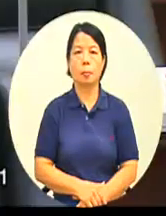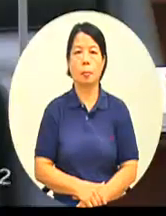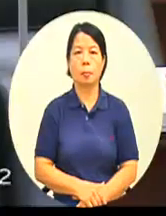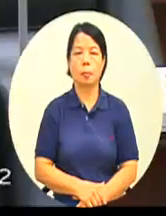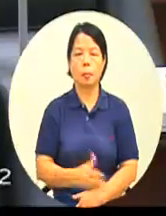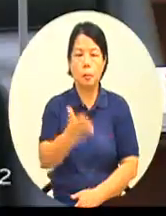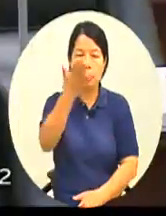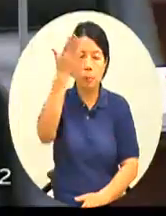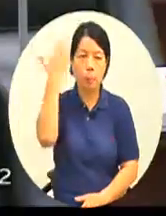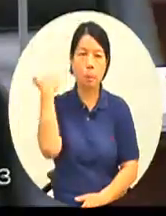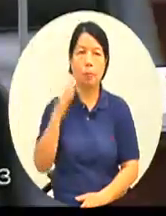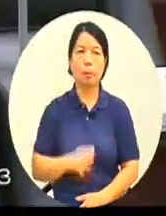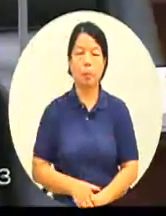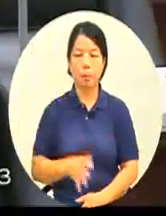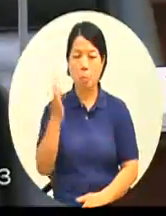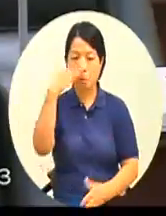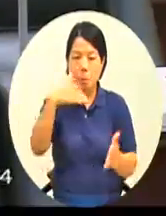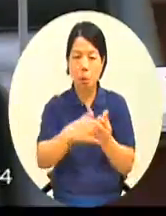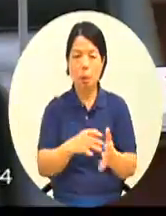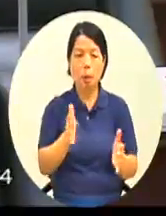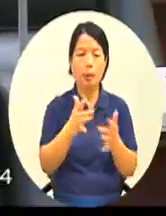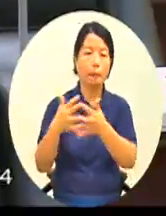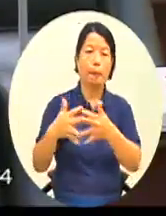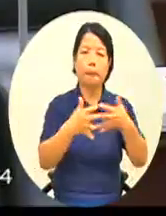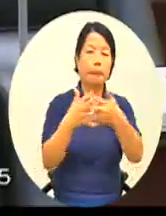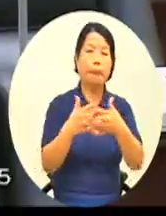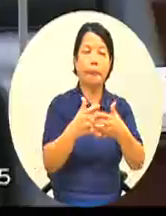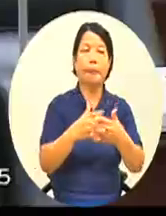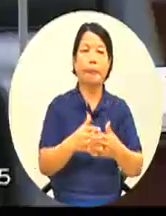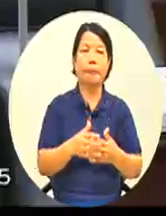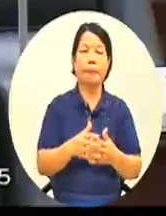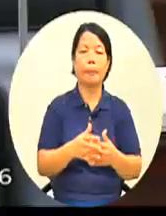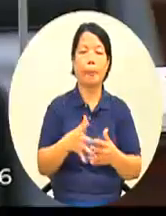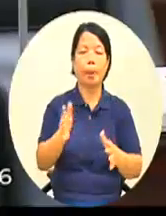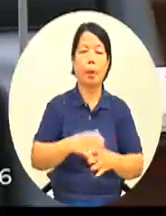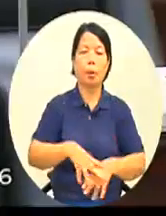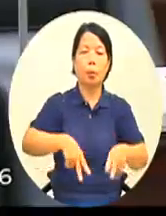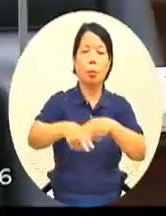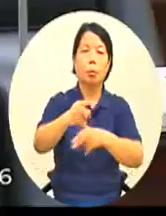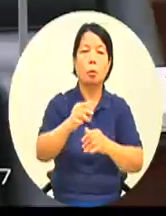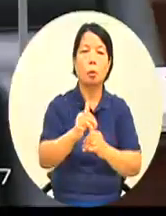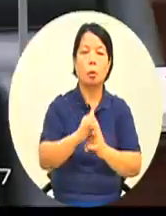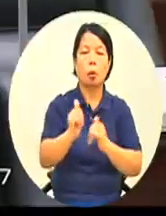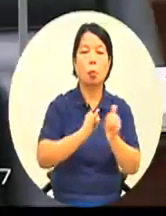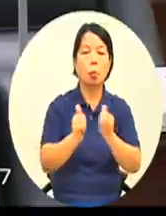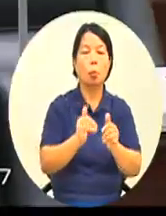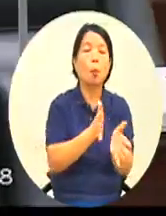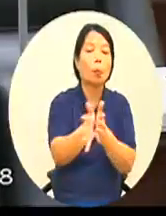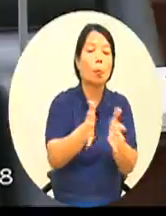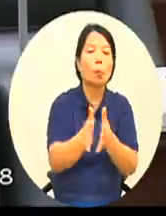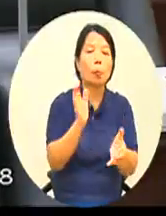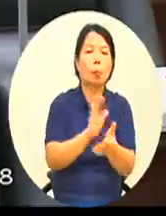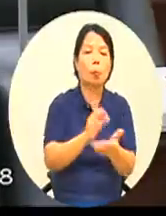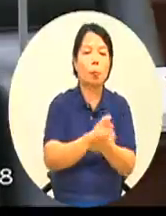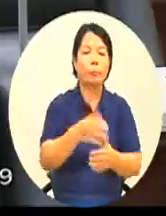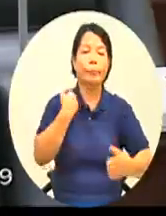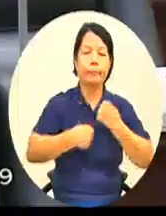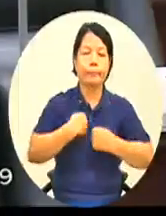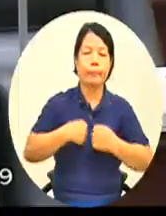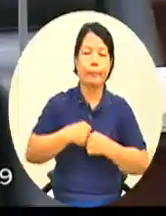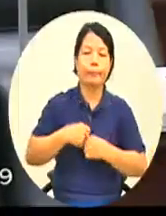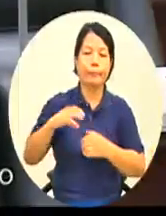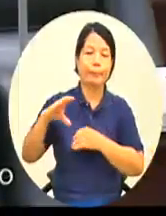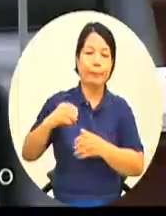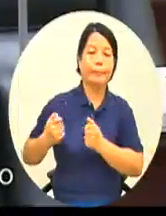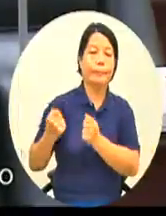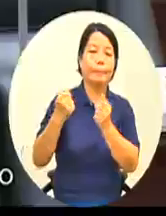早期啊，我们看到美国旧金山他们就有推这个行动沐浴车这样的服务。那像这个行动沐浴车，后来还